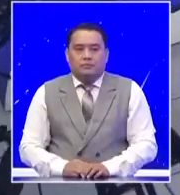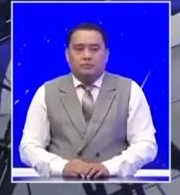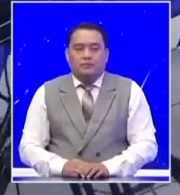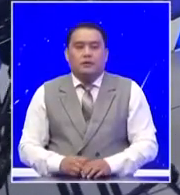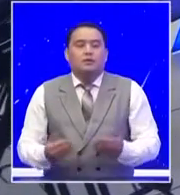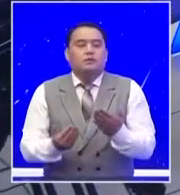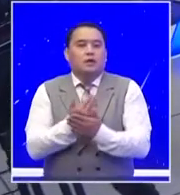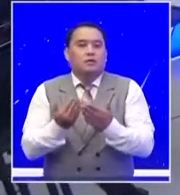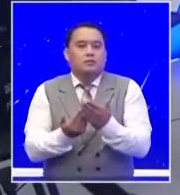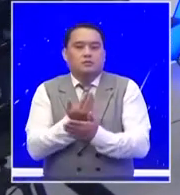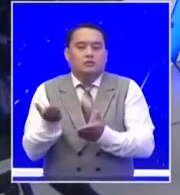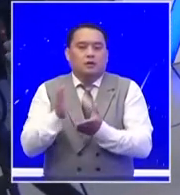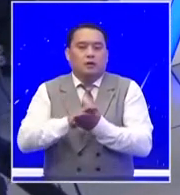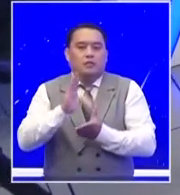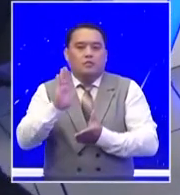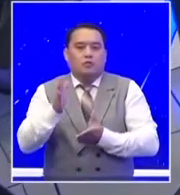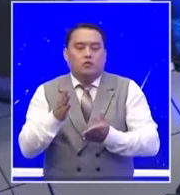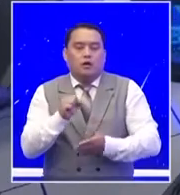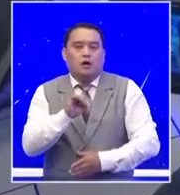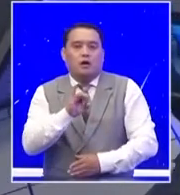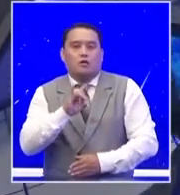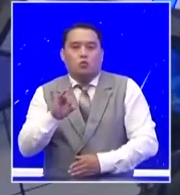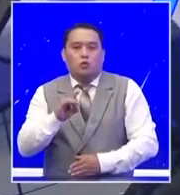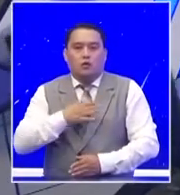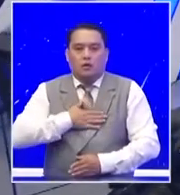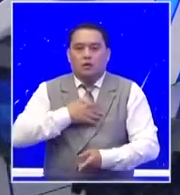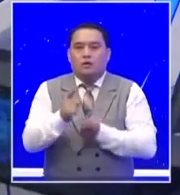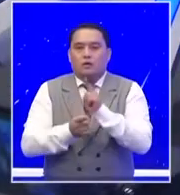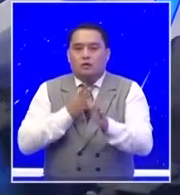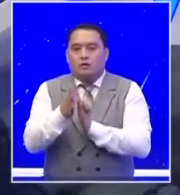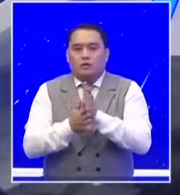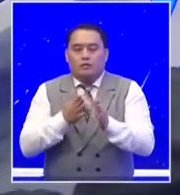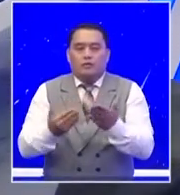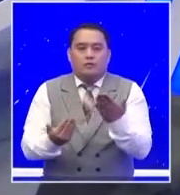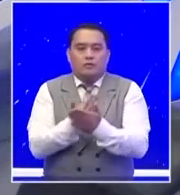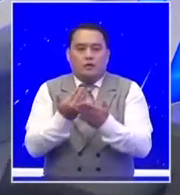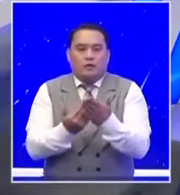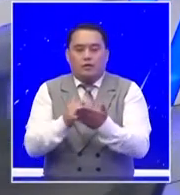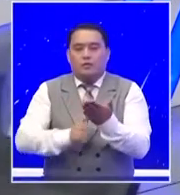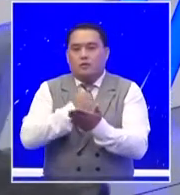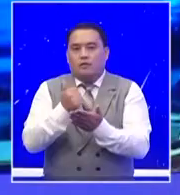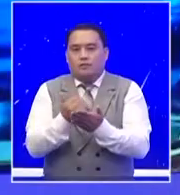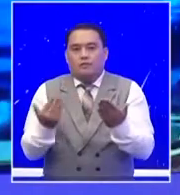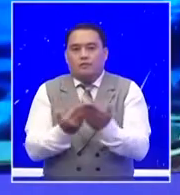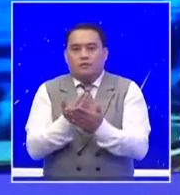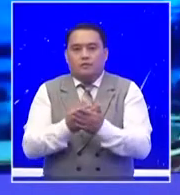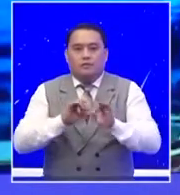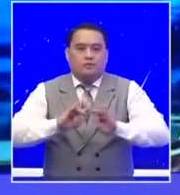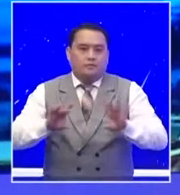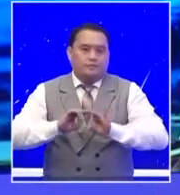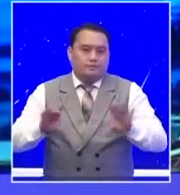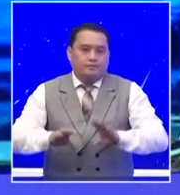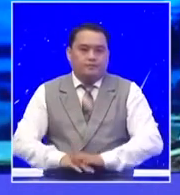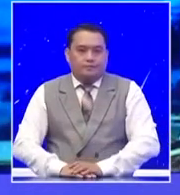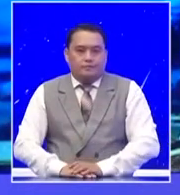В эфире телеканала ЖТСУ «Время новостей». В студии Айнур Мирханова. Сурдоперевод обеспечивает Марат Жумабеков. В начале